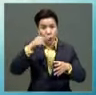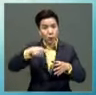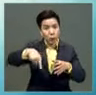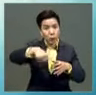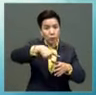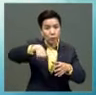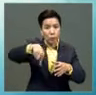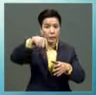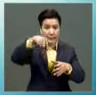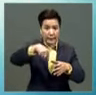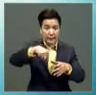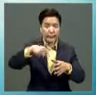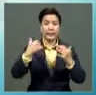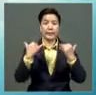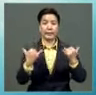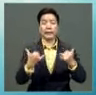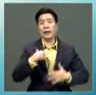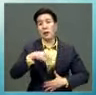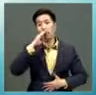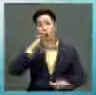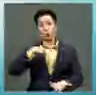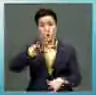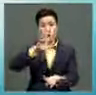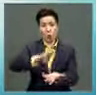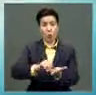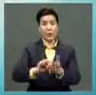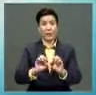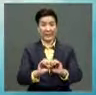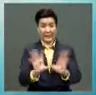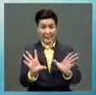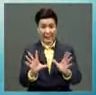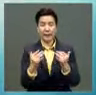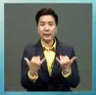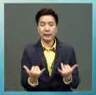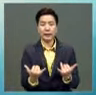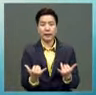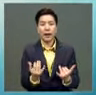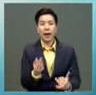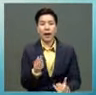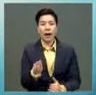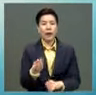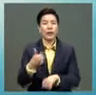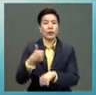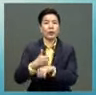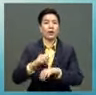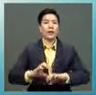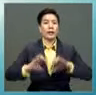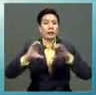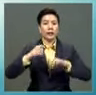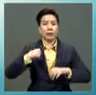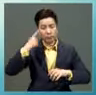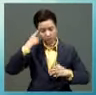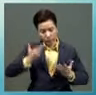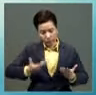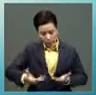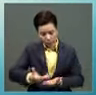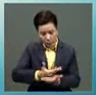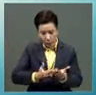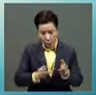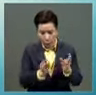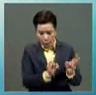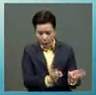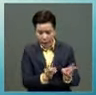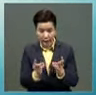นี้ก็ถ้ามีข้อมูลที่ชัดเจนก็อาจจะทำให้หัวหน้าส่วนราชการได้พิจารณามาตรการที่เกิด